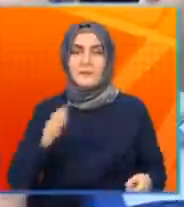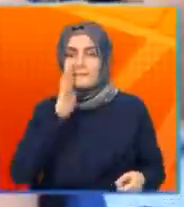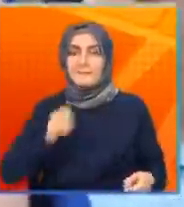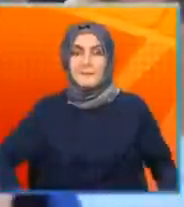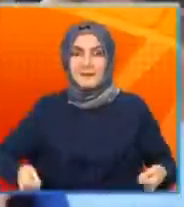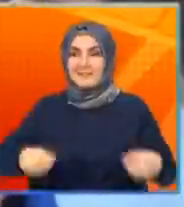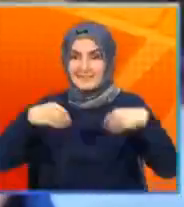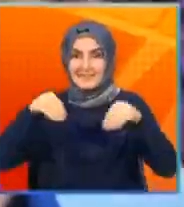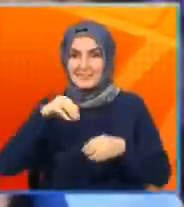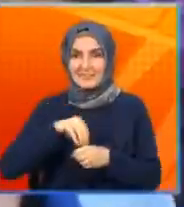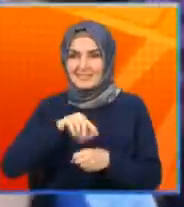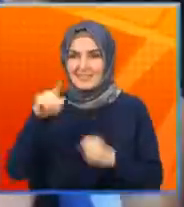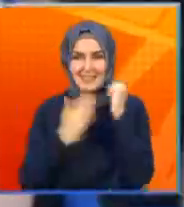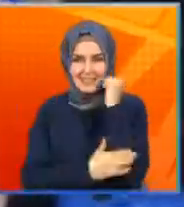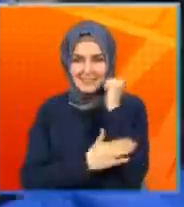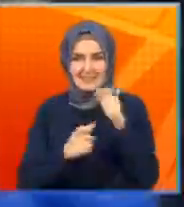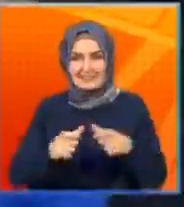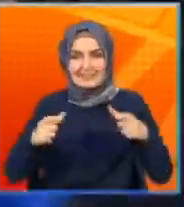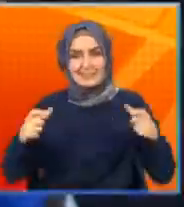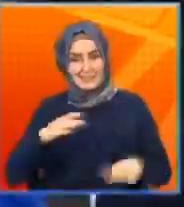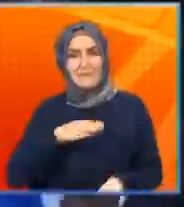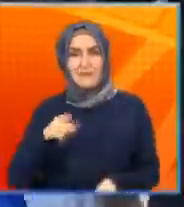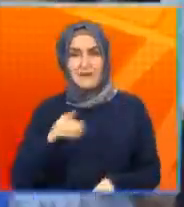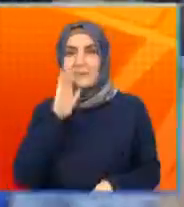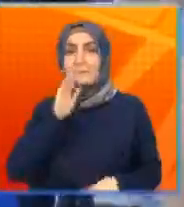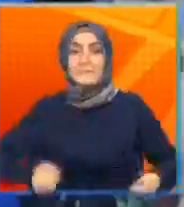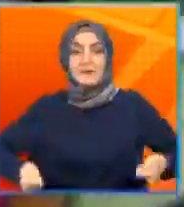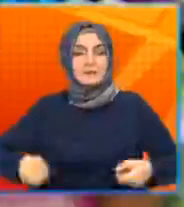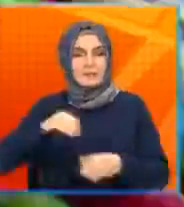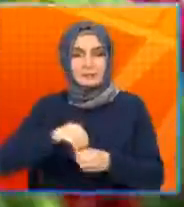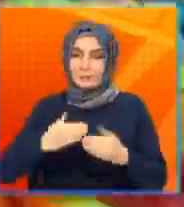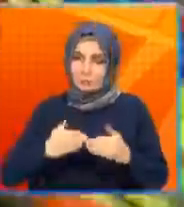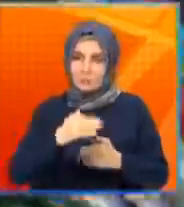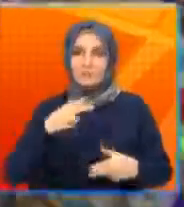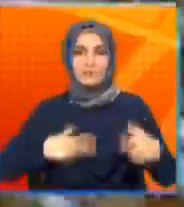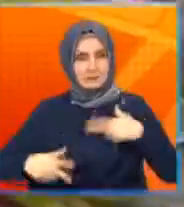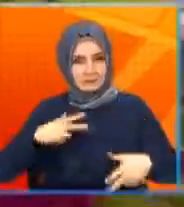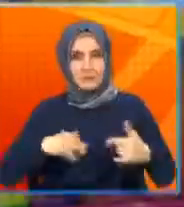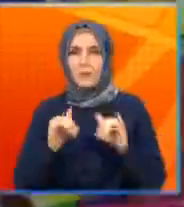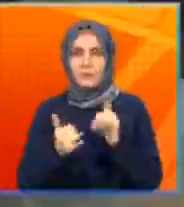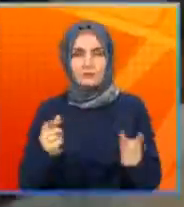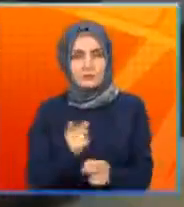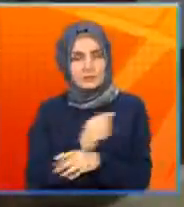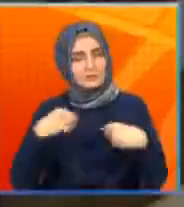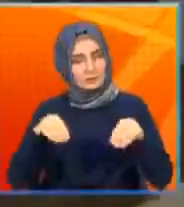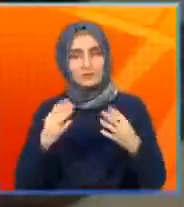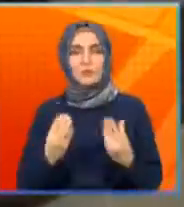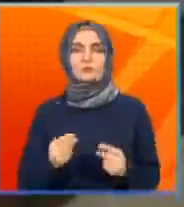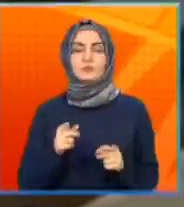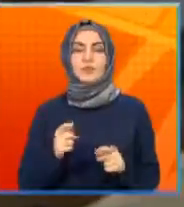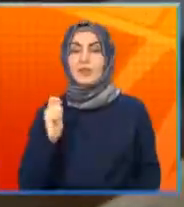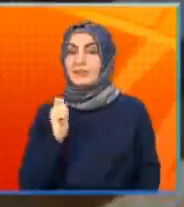kısıtlamalar da da esneklik sağlandı pazarlarda Bundan böyle kıyafet ve oyuncak satışı yapılabilecek